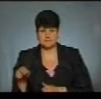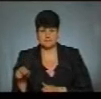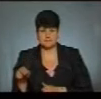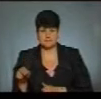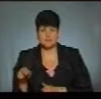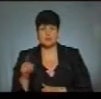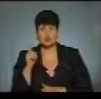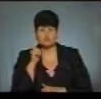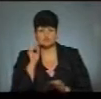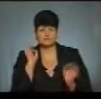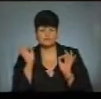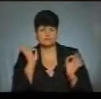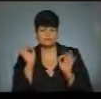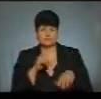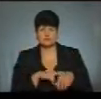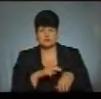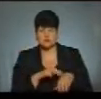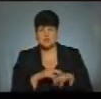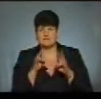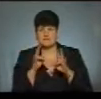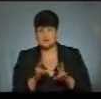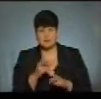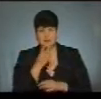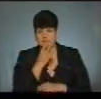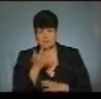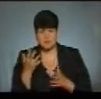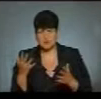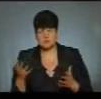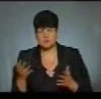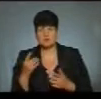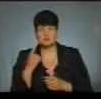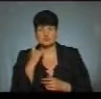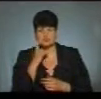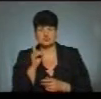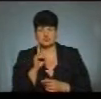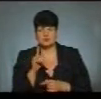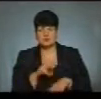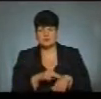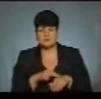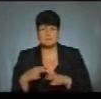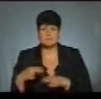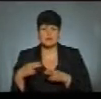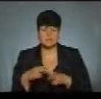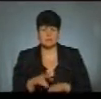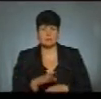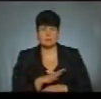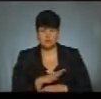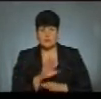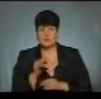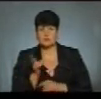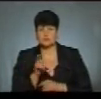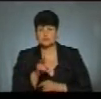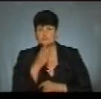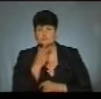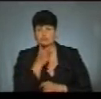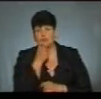чув, сирени поліцейських, самої аварії я не бачив, але чув, що поліцейська приїжджала і потім вже вийшов, подивився,